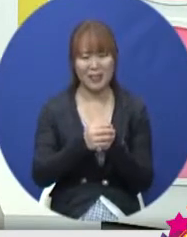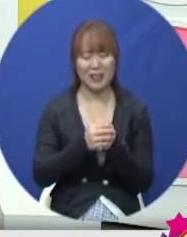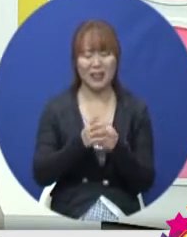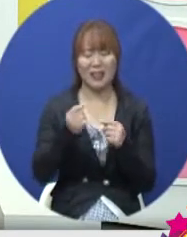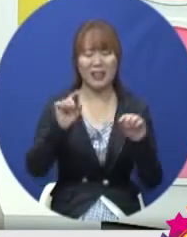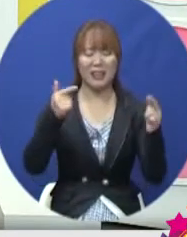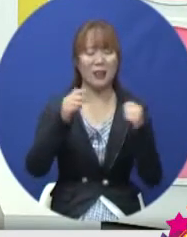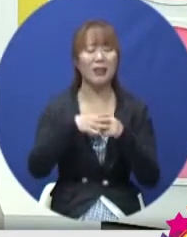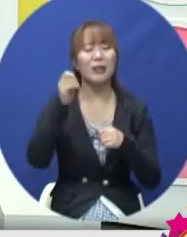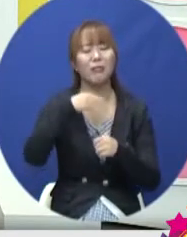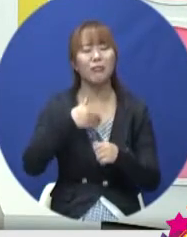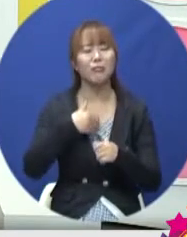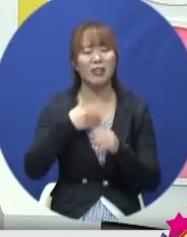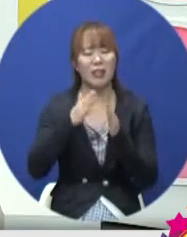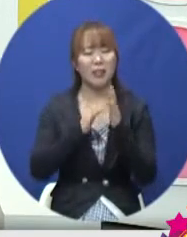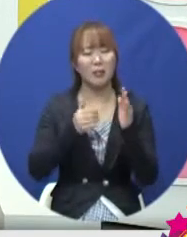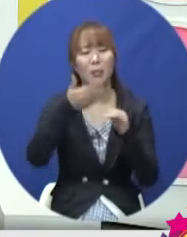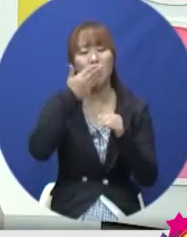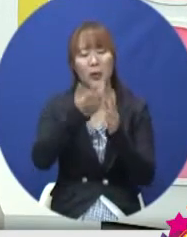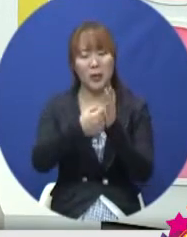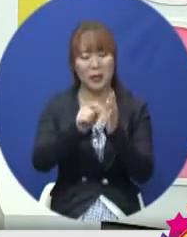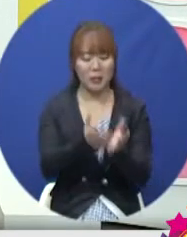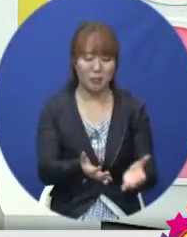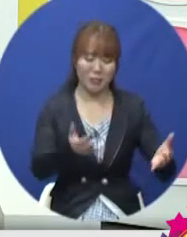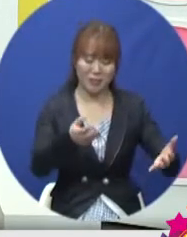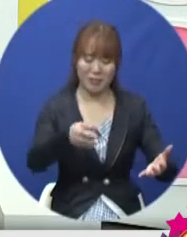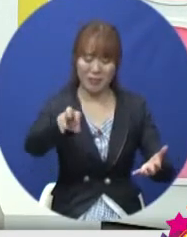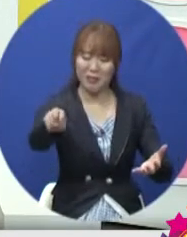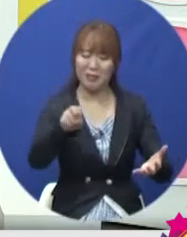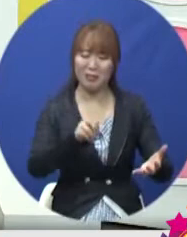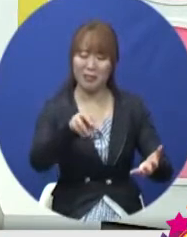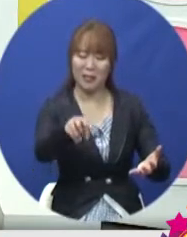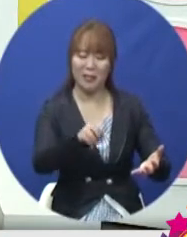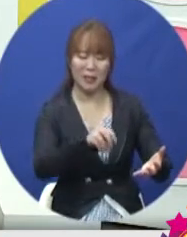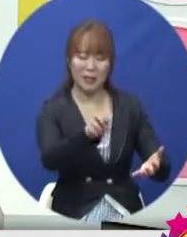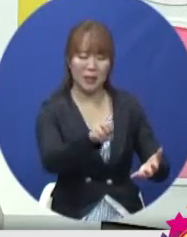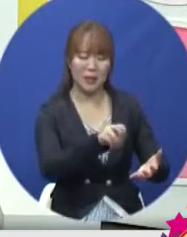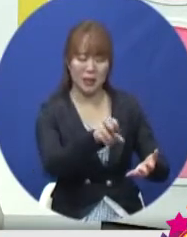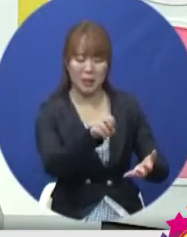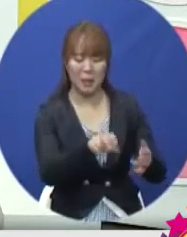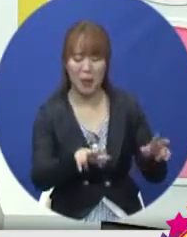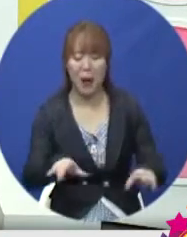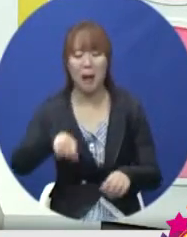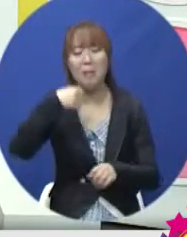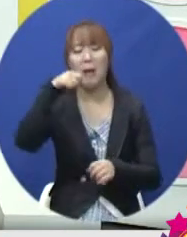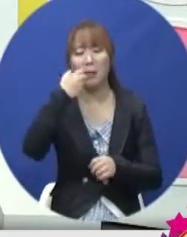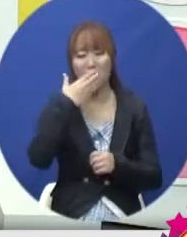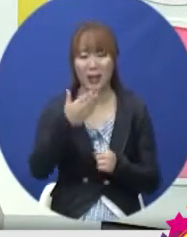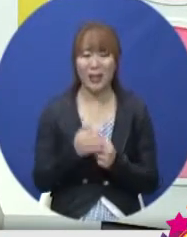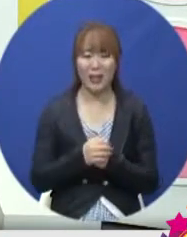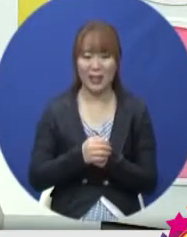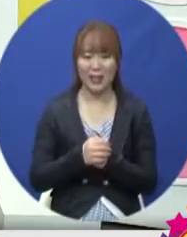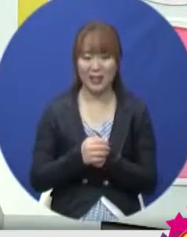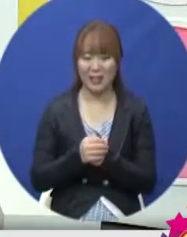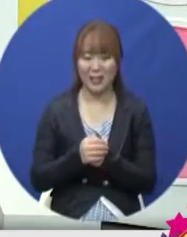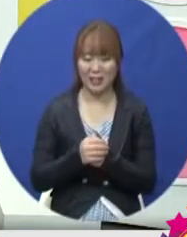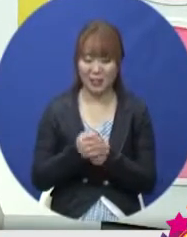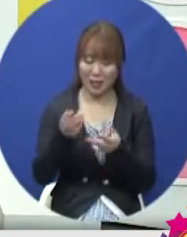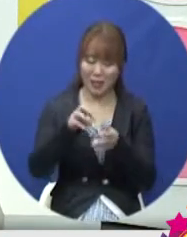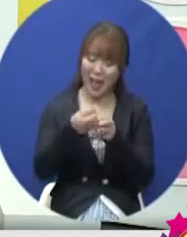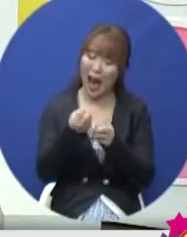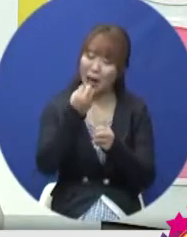이제 우리가 먹으려면 이제 소구리 하나 들고 가서 금방 받아 먹을 수 있잖아요. 아, 쌈 싸먹고 이럴